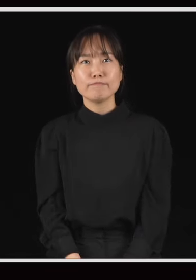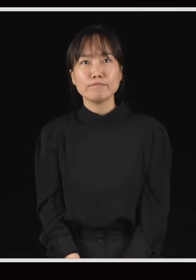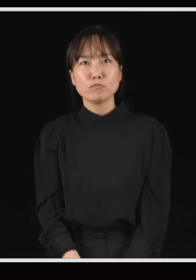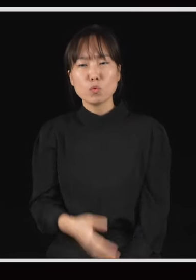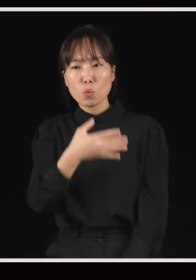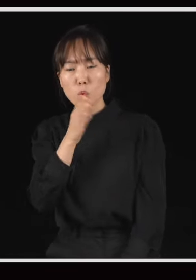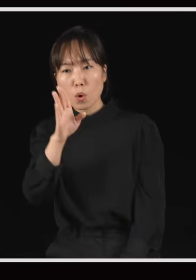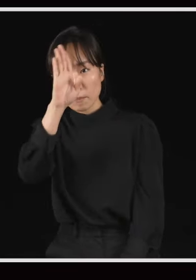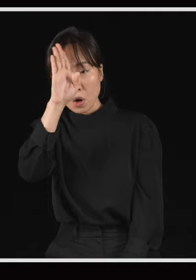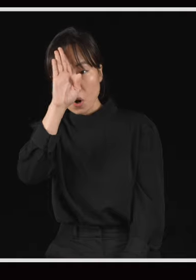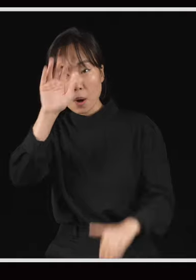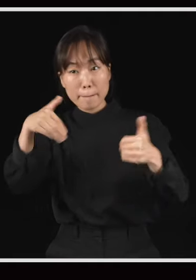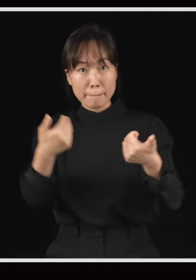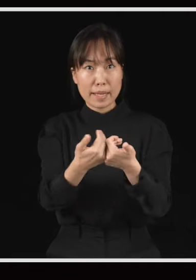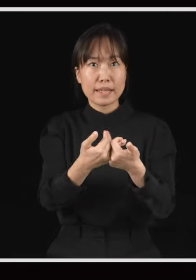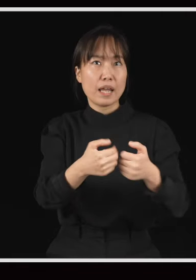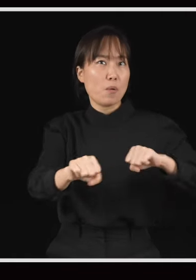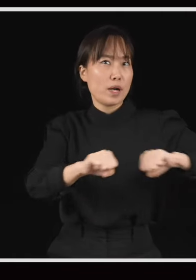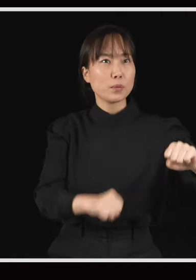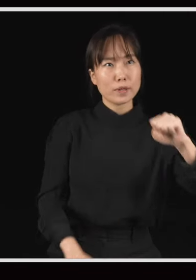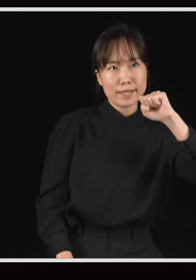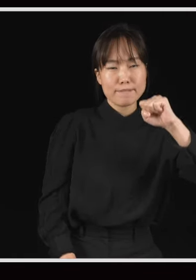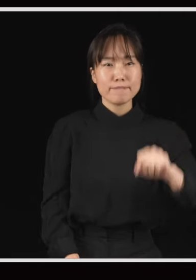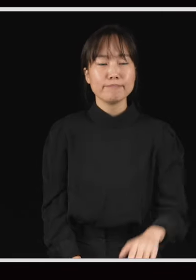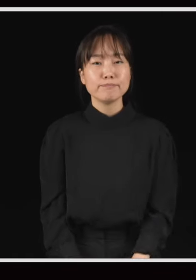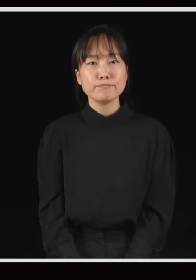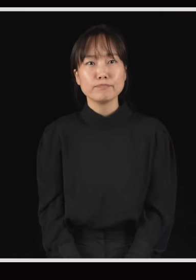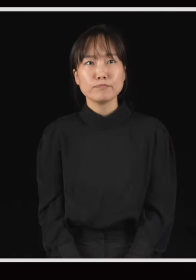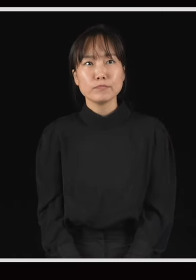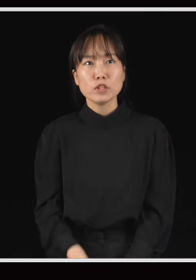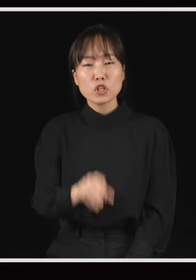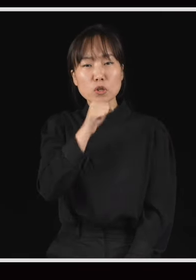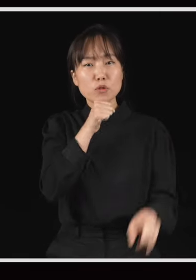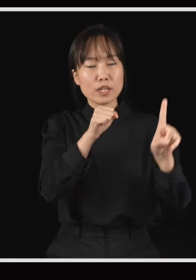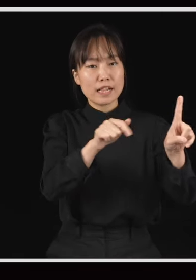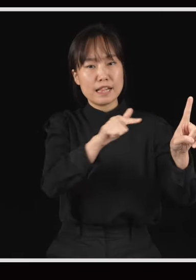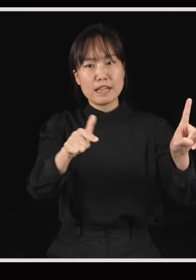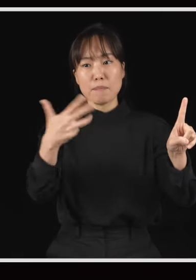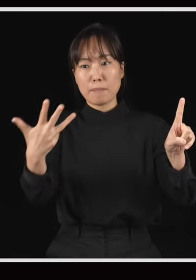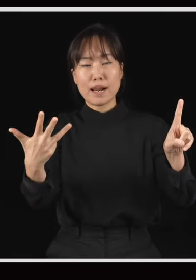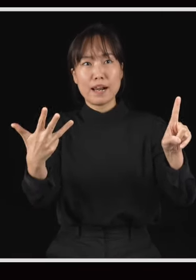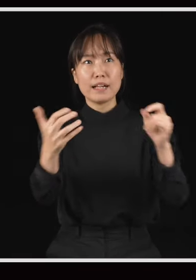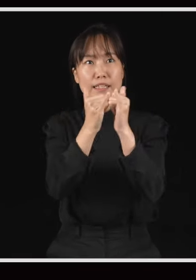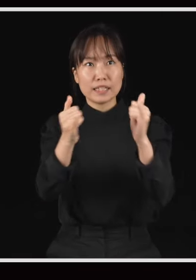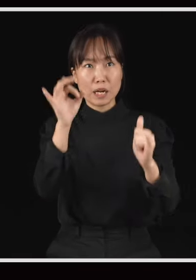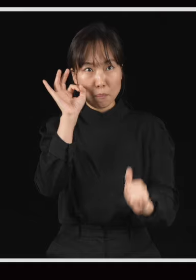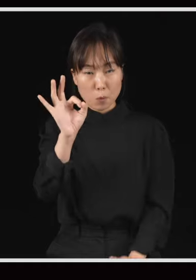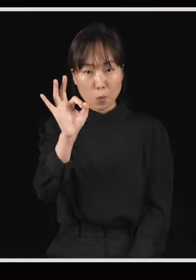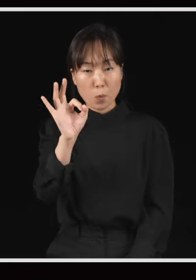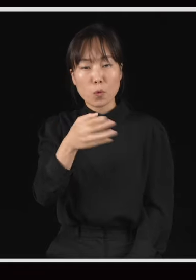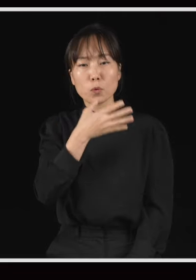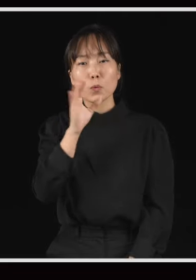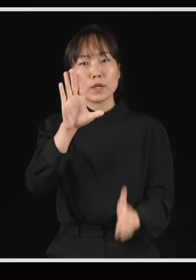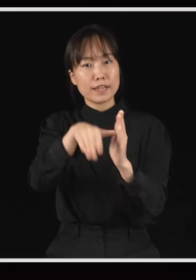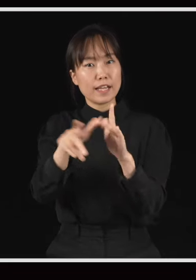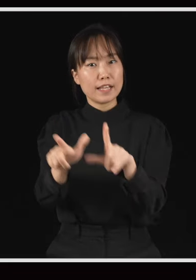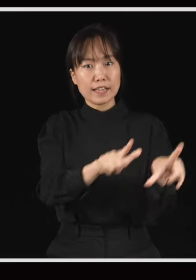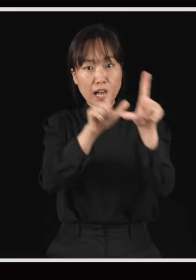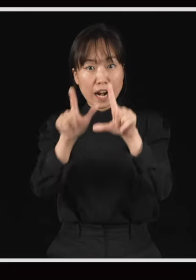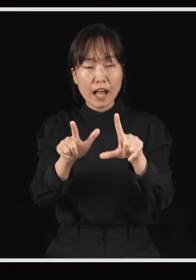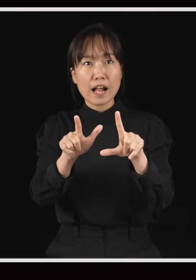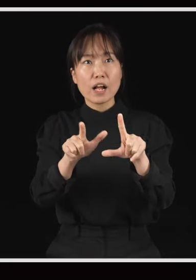노쇠 정도를 거꾸로 말한 거는 내재 역량이에요. 나의 기능의 총합이 내가 노년기가 됐을 때 내가 어디에서 살고